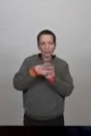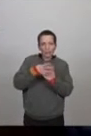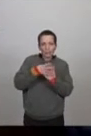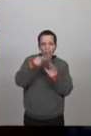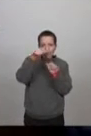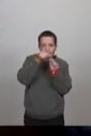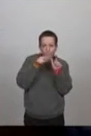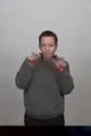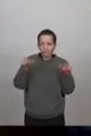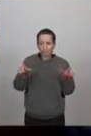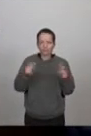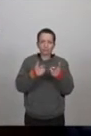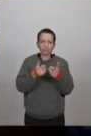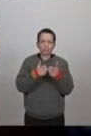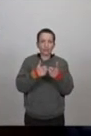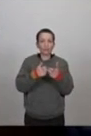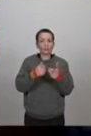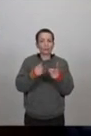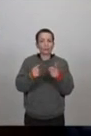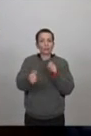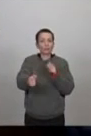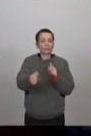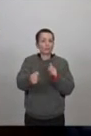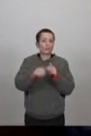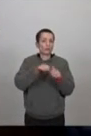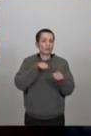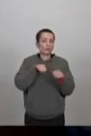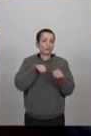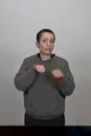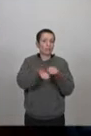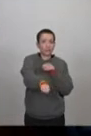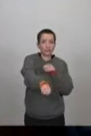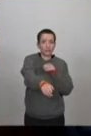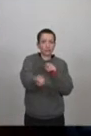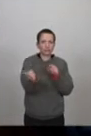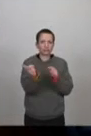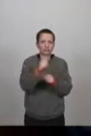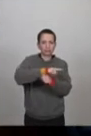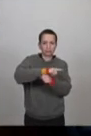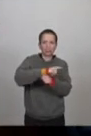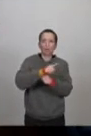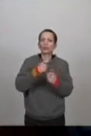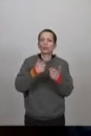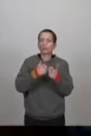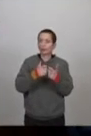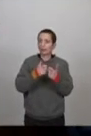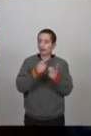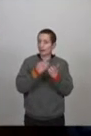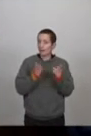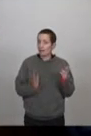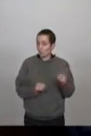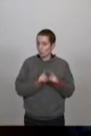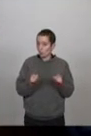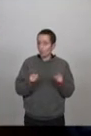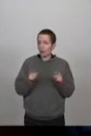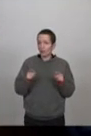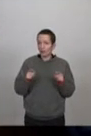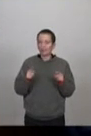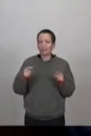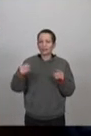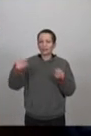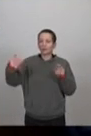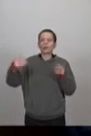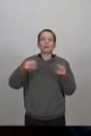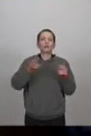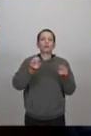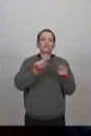critères, notamment la vitesse réduite. Il faut savoir que quand un bateau rentre sur l'estuaire, je ne dis pas à Bordeaux, sur l'estuaire, il doit réduire sa